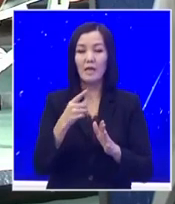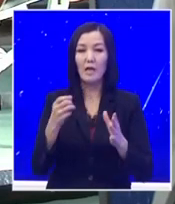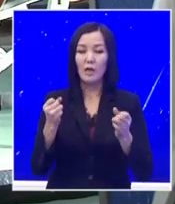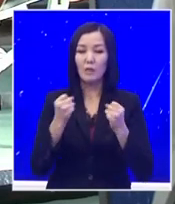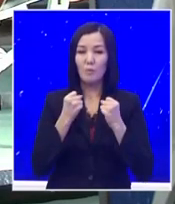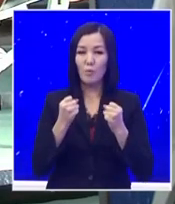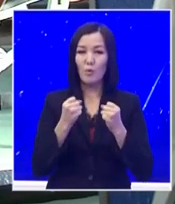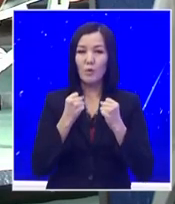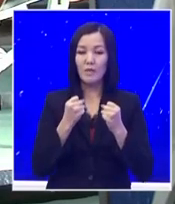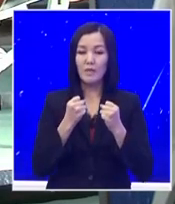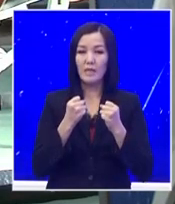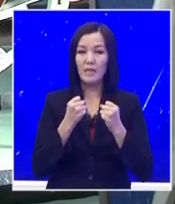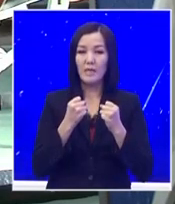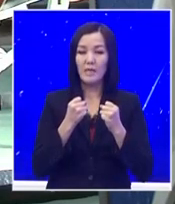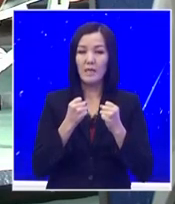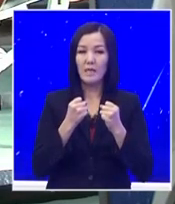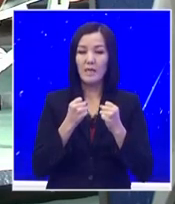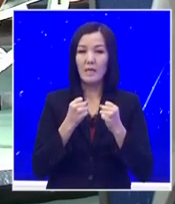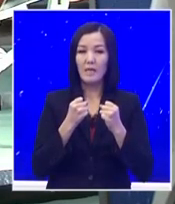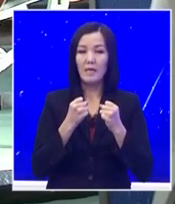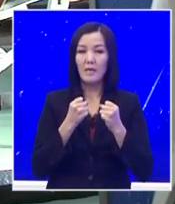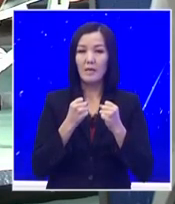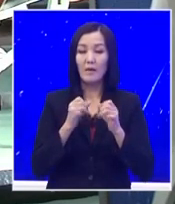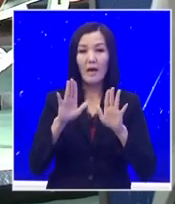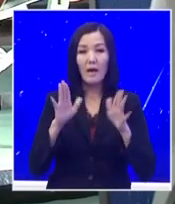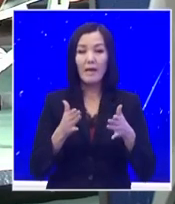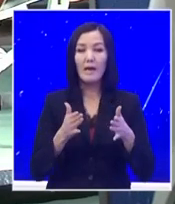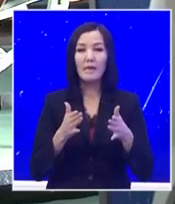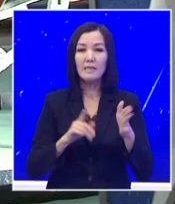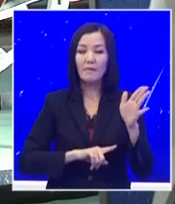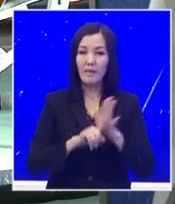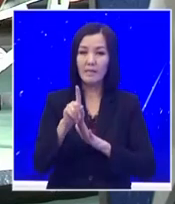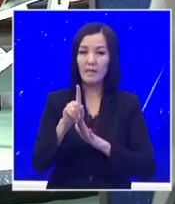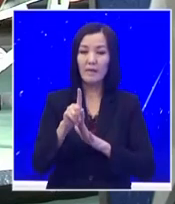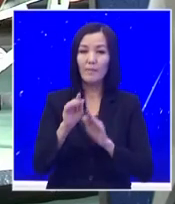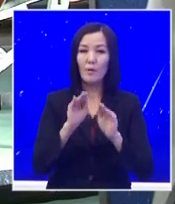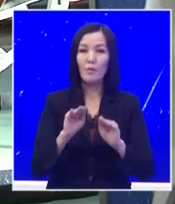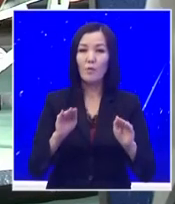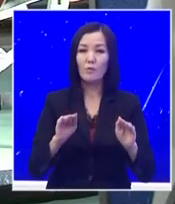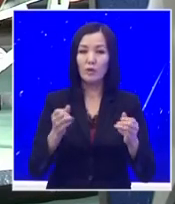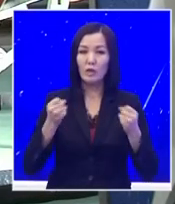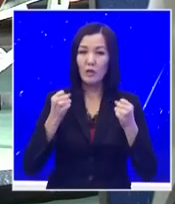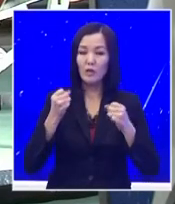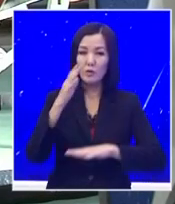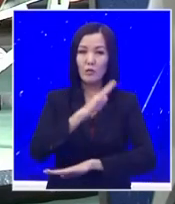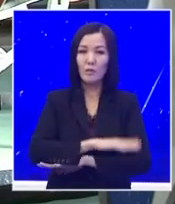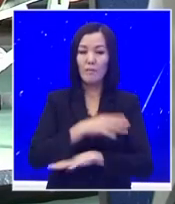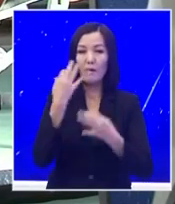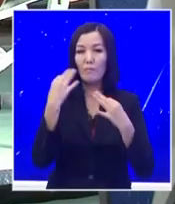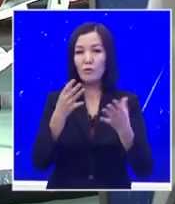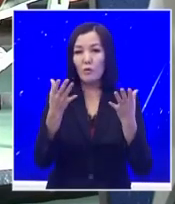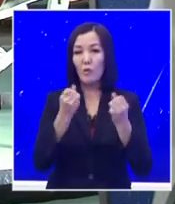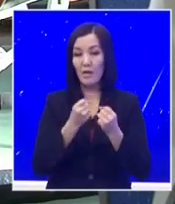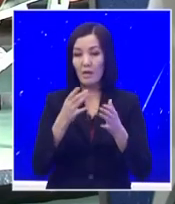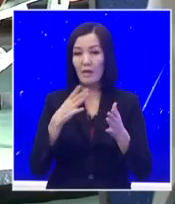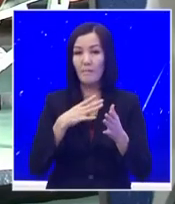пришла, можно сказать, спонтанно. Спортқа күтпеген жерден келдім. Себебі оқушы кезімде дене шынықтыру сабағынан босату алғандардың